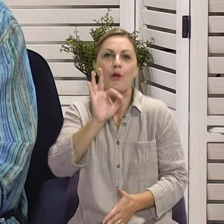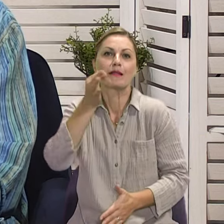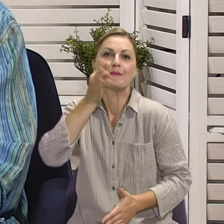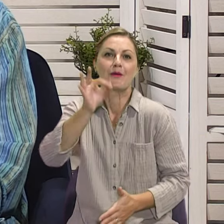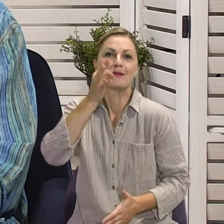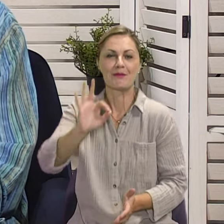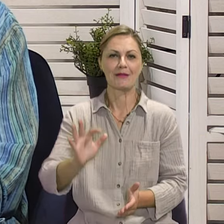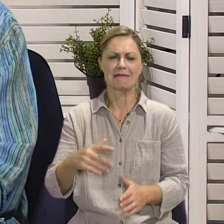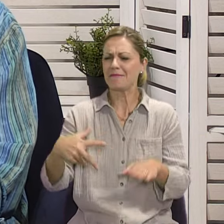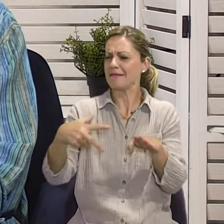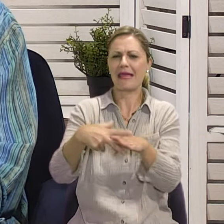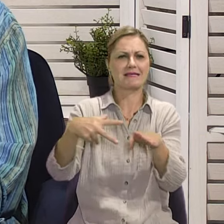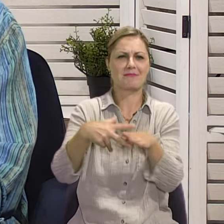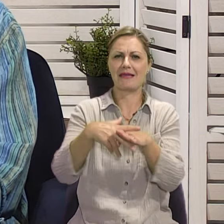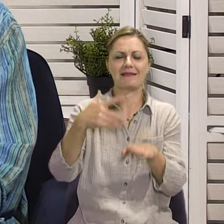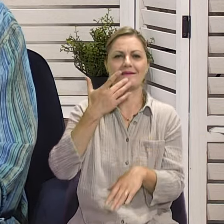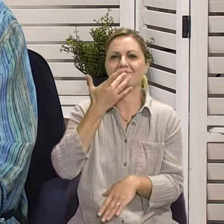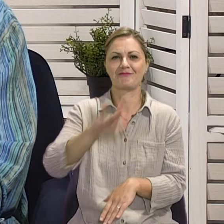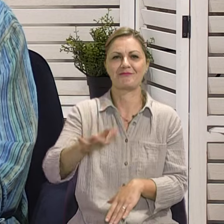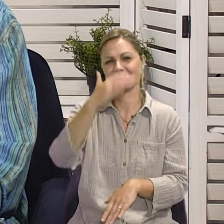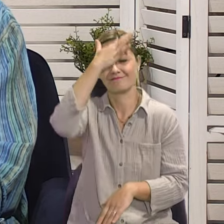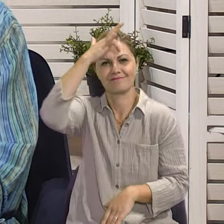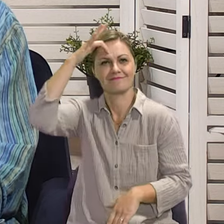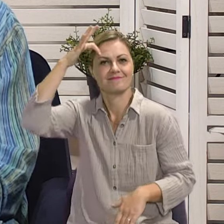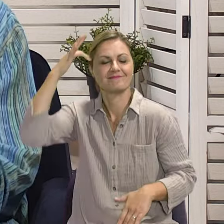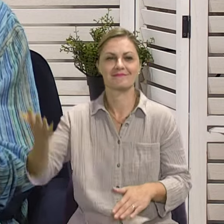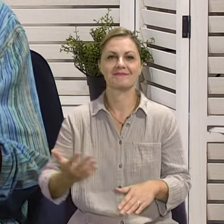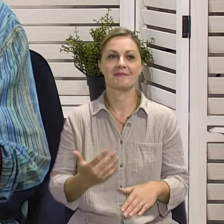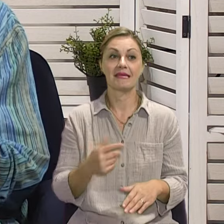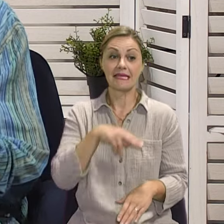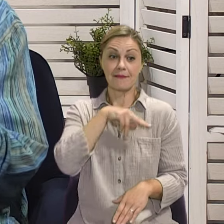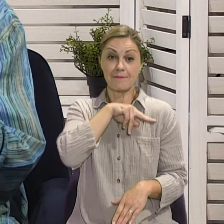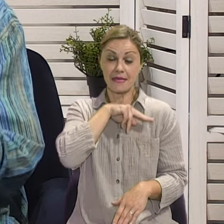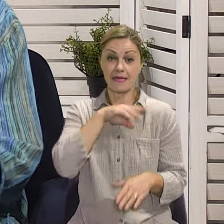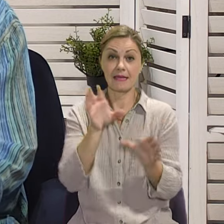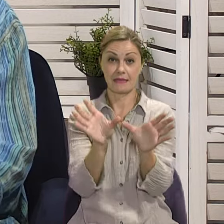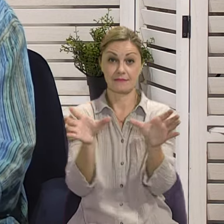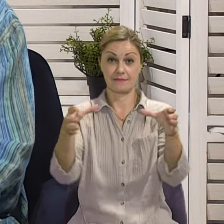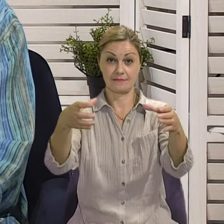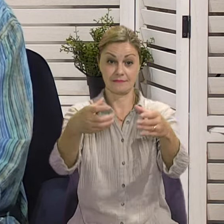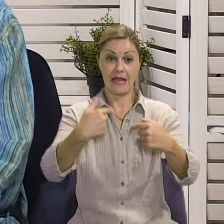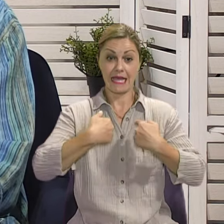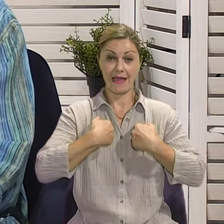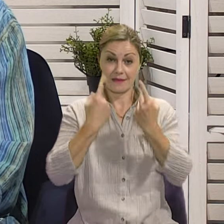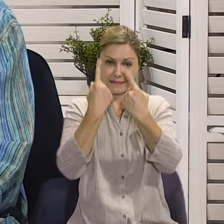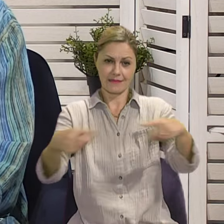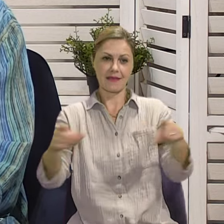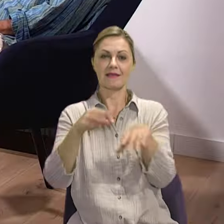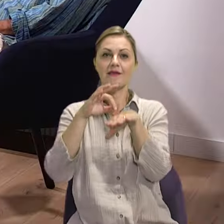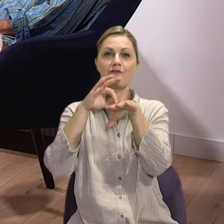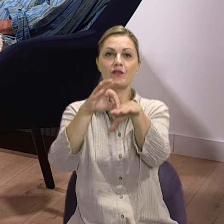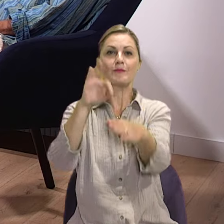u nekom cilju da se do glazbene izvedbe i do cilja dođe što ljepše.